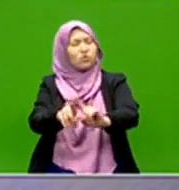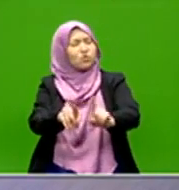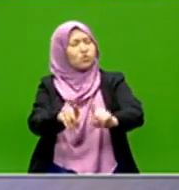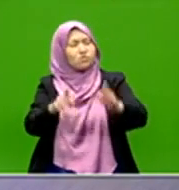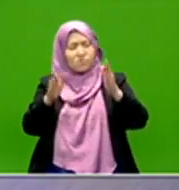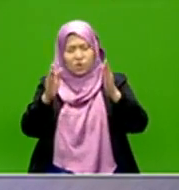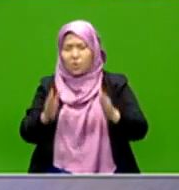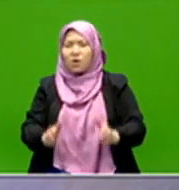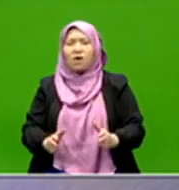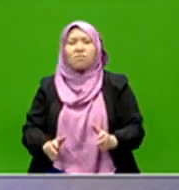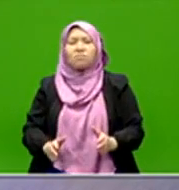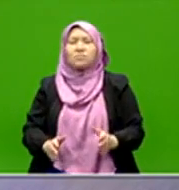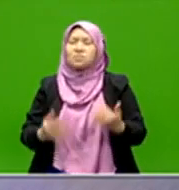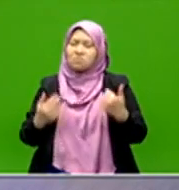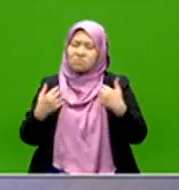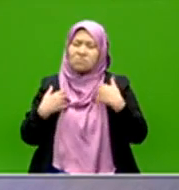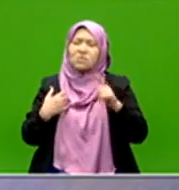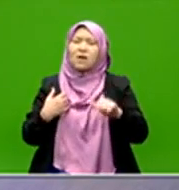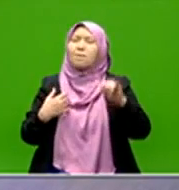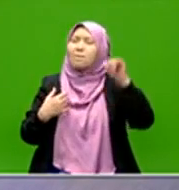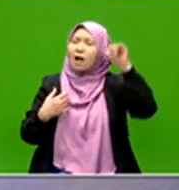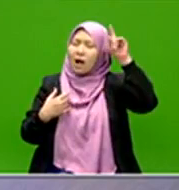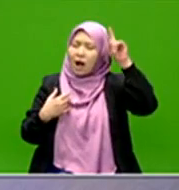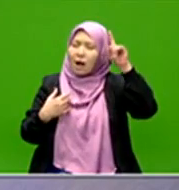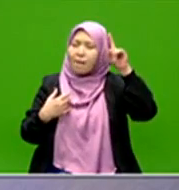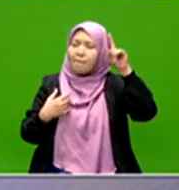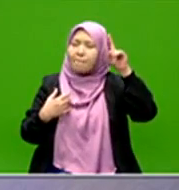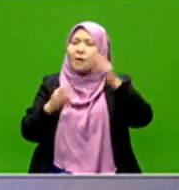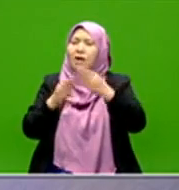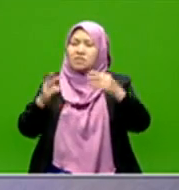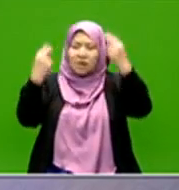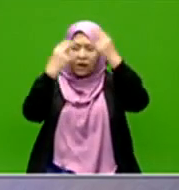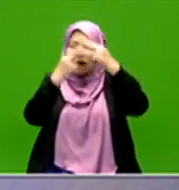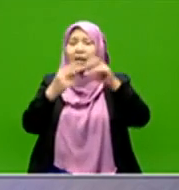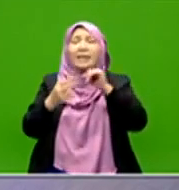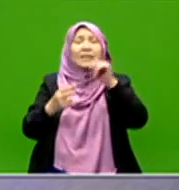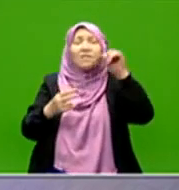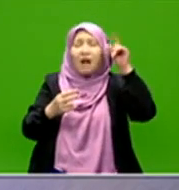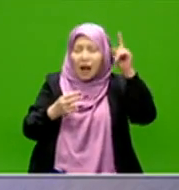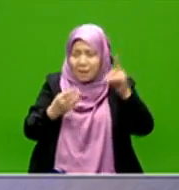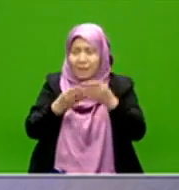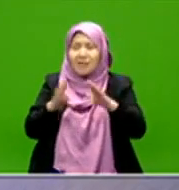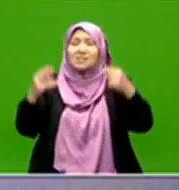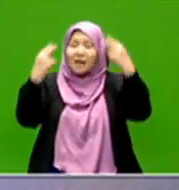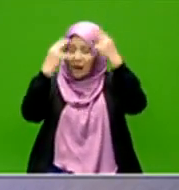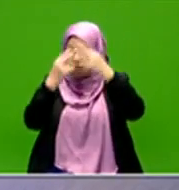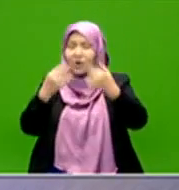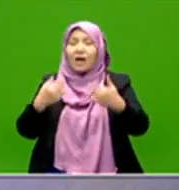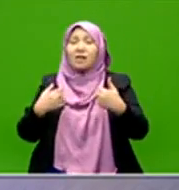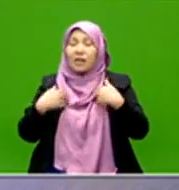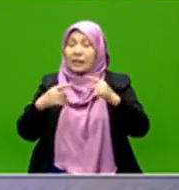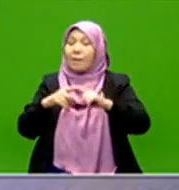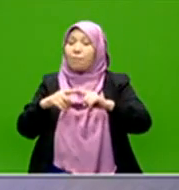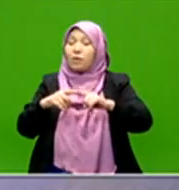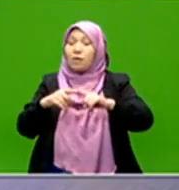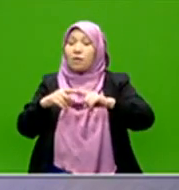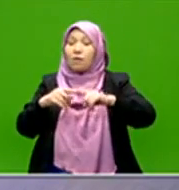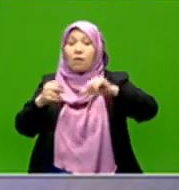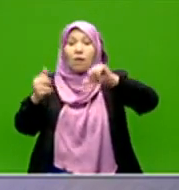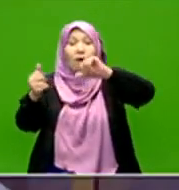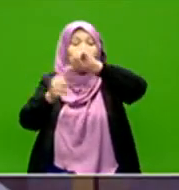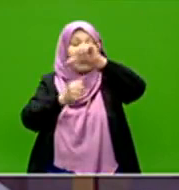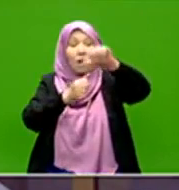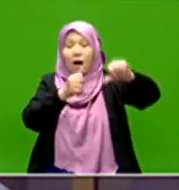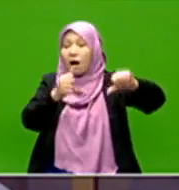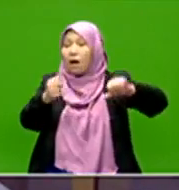Ustaz. Ya. Allah. Ada yang faham bahasa Arab tu satu, yang tak faham tu satu. Betul. Kan? Betul. Tapi keadaan di Padang Arafah itu